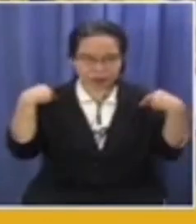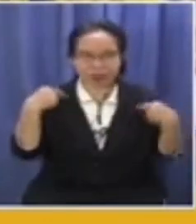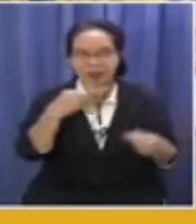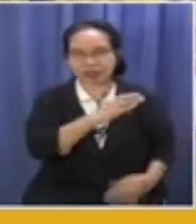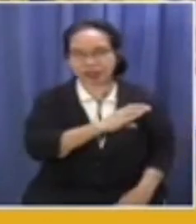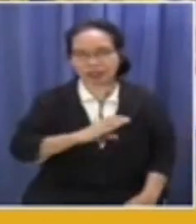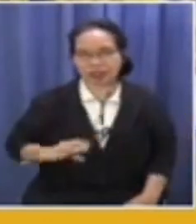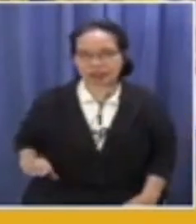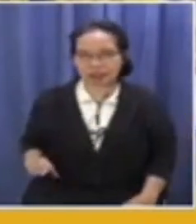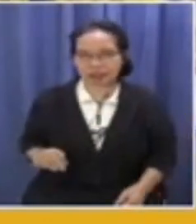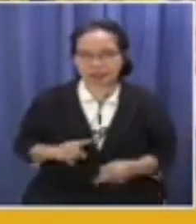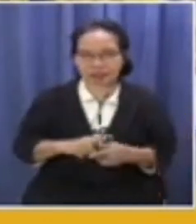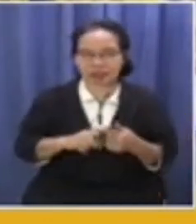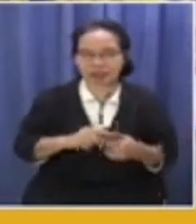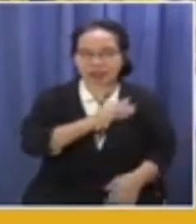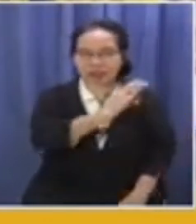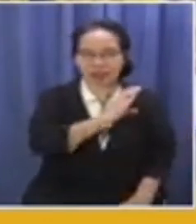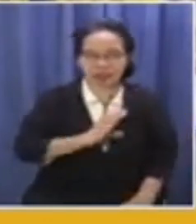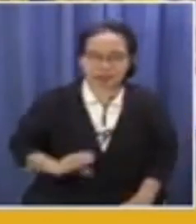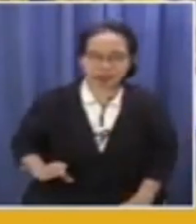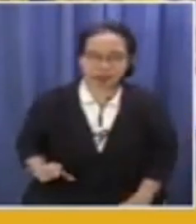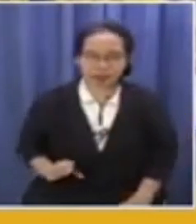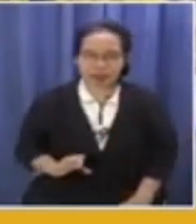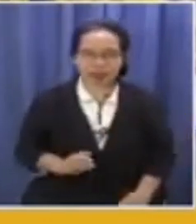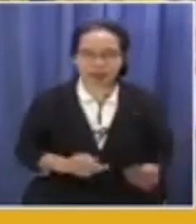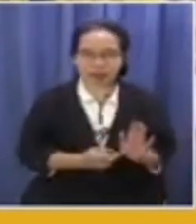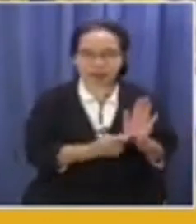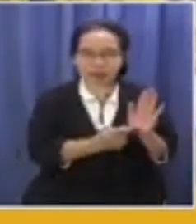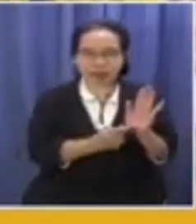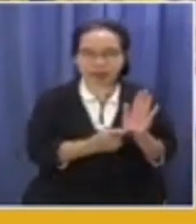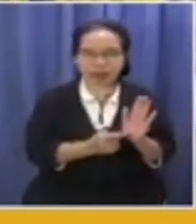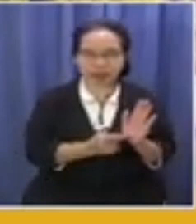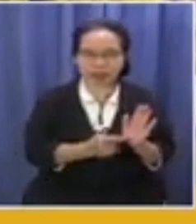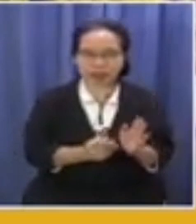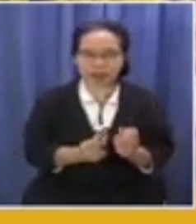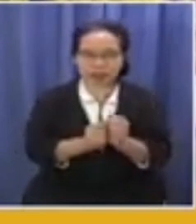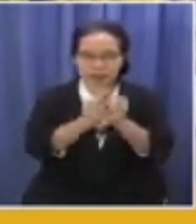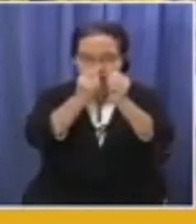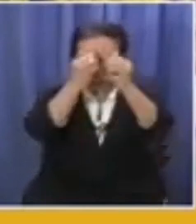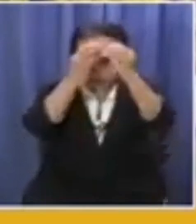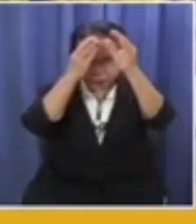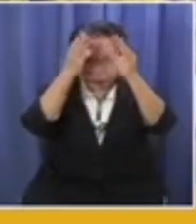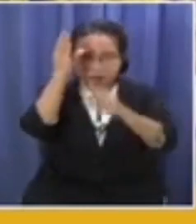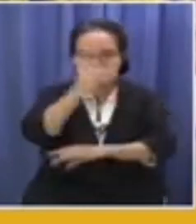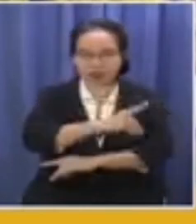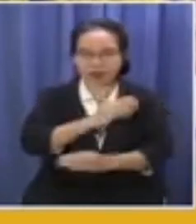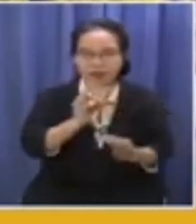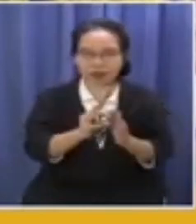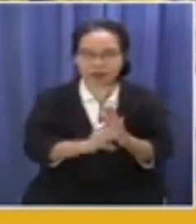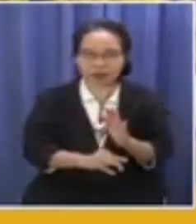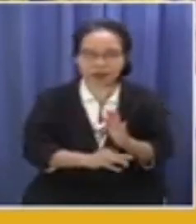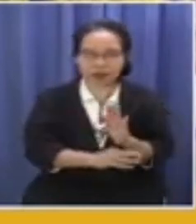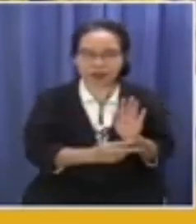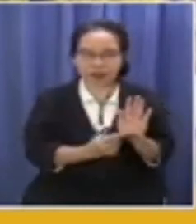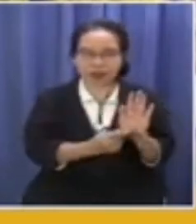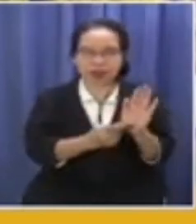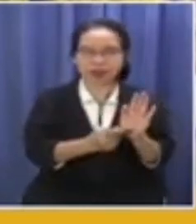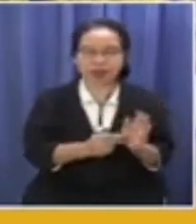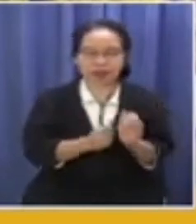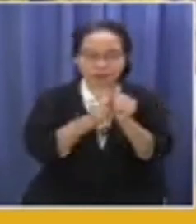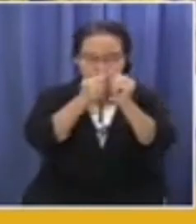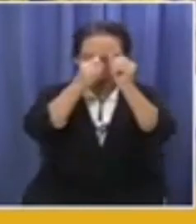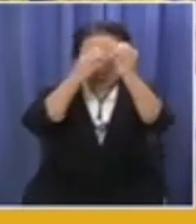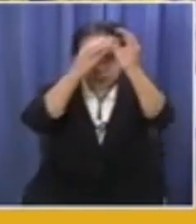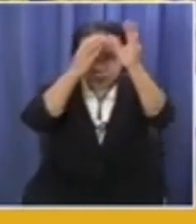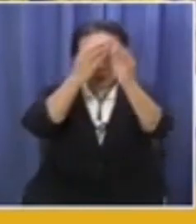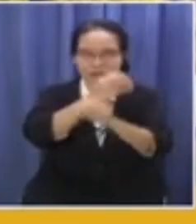Kristo kumbaga si Kristo tagaa sa ama yun ang araw ng paghuhukom siya ang magpresenta